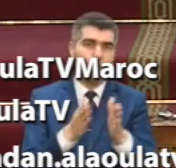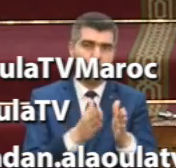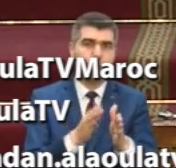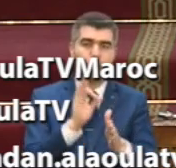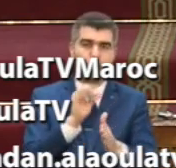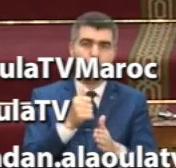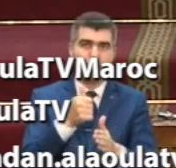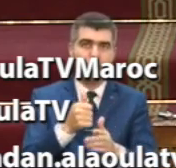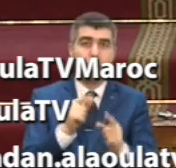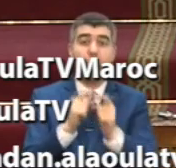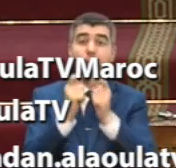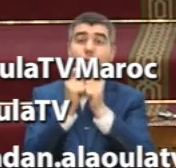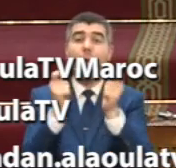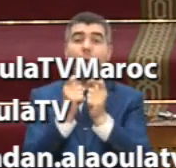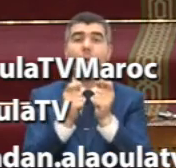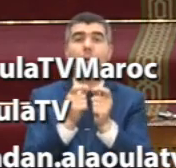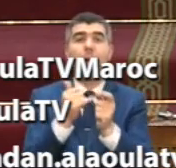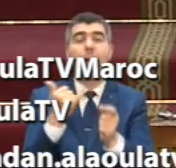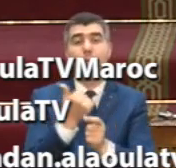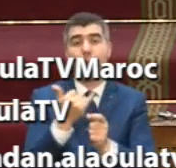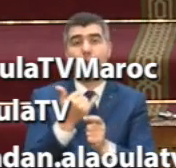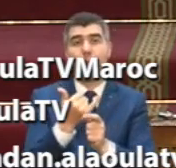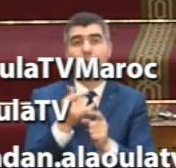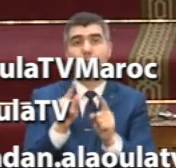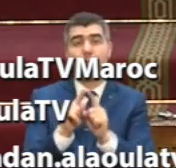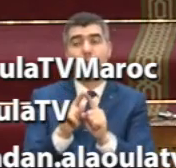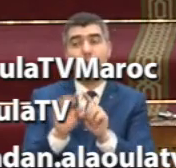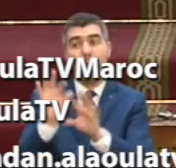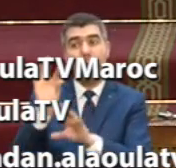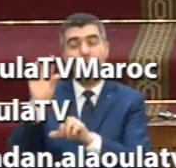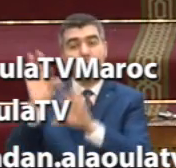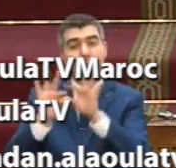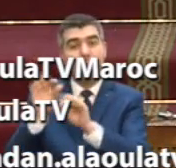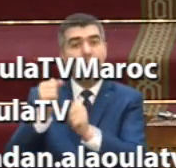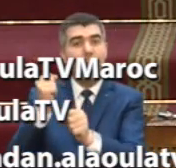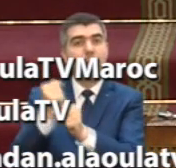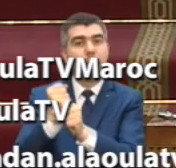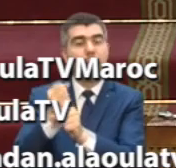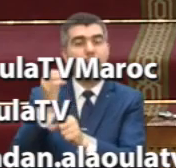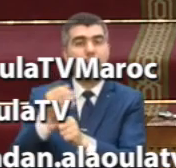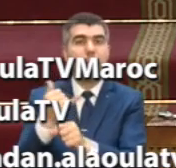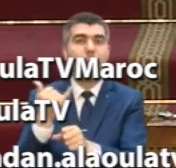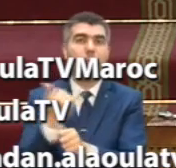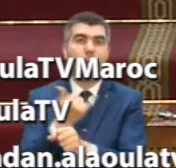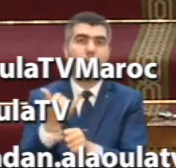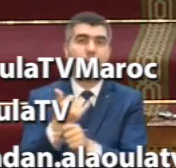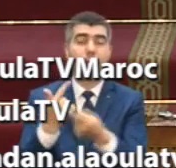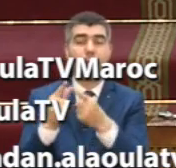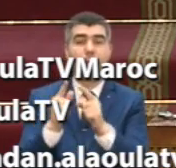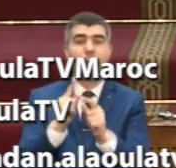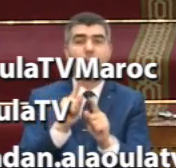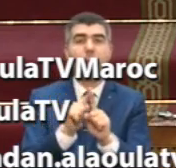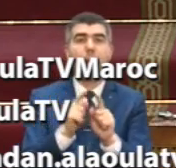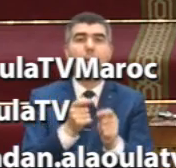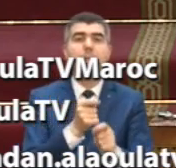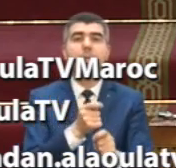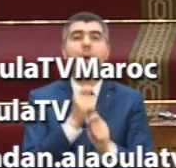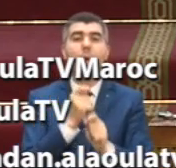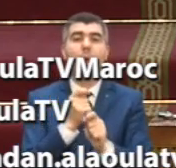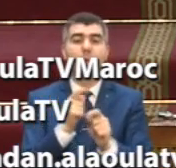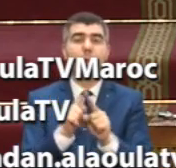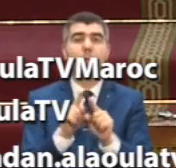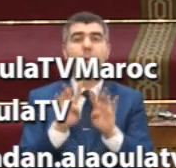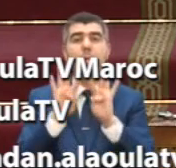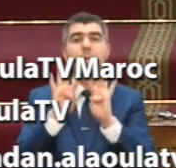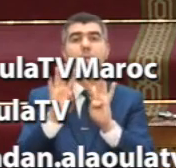ولكن في القطاع الخاص في تنفيذ المشاريع ضرورة أنه يكون التجاوب، لأن الإقليم معين كتاونات 800 طلب كاين الاستجابة ديال